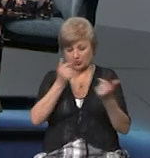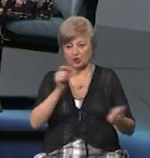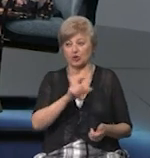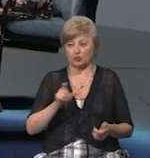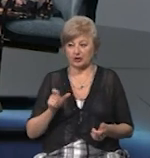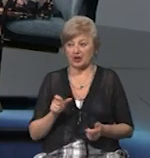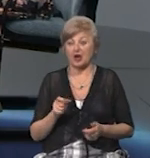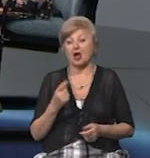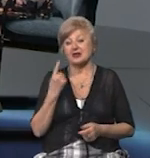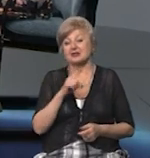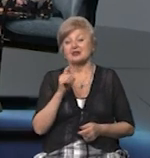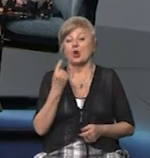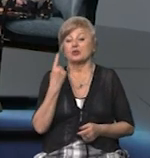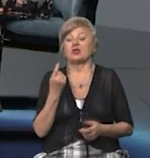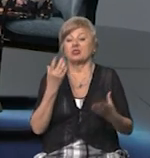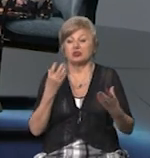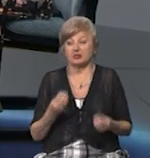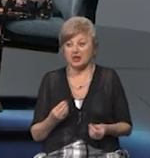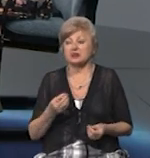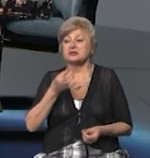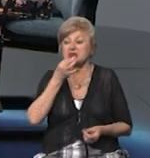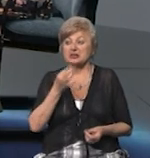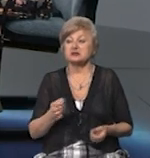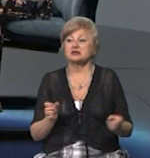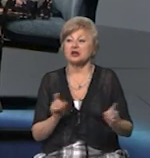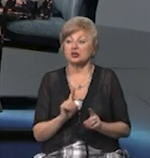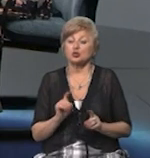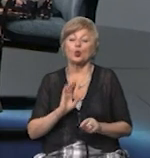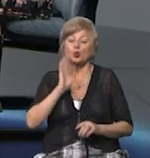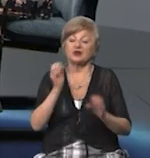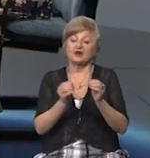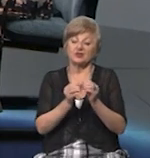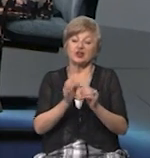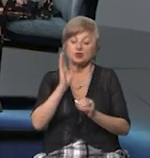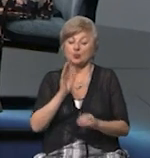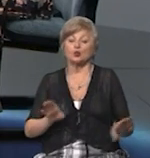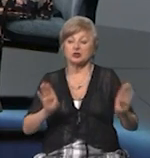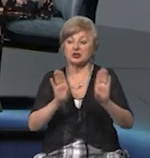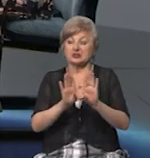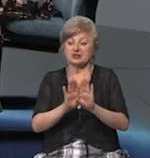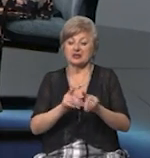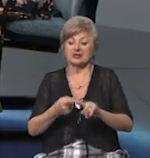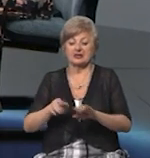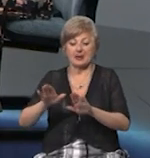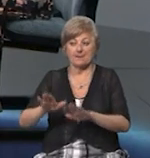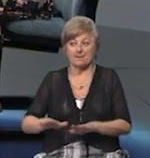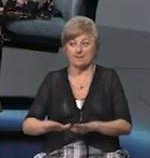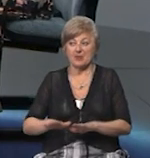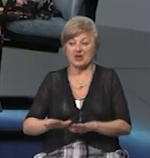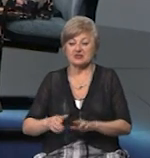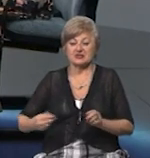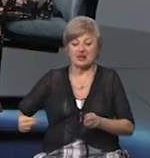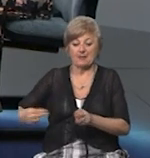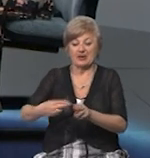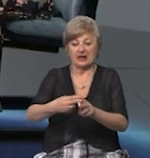Ну, за день зібрали прес-конференцію, сказали про те, що від 10 ранку буде перекриття на цій дільниці, там, де